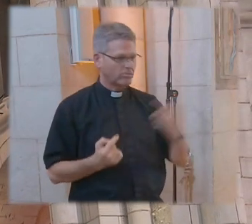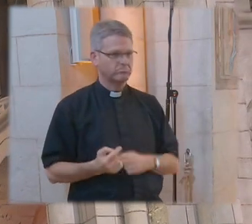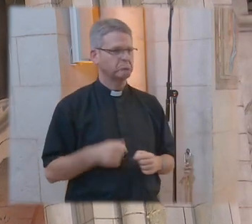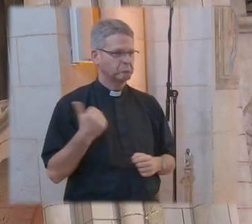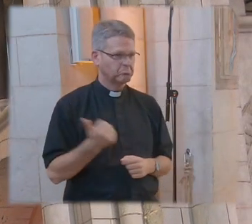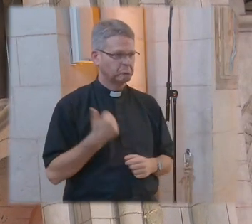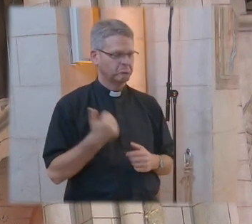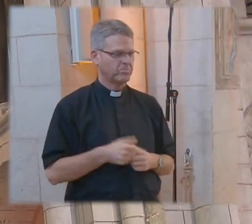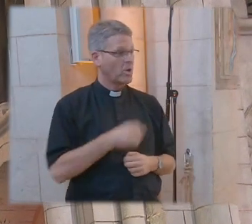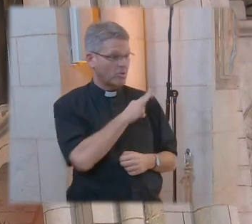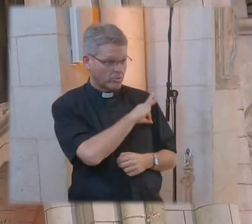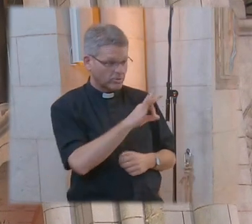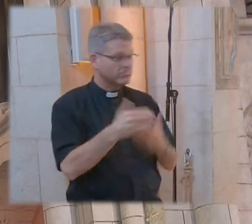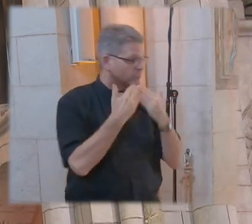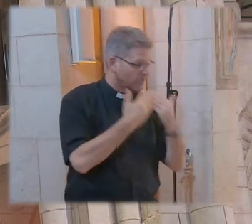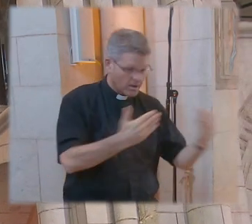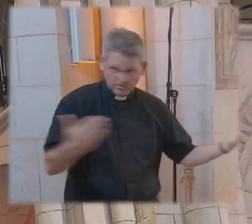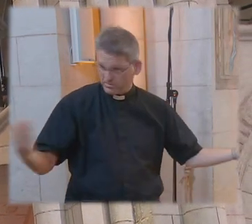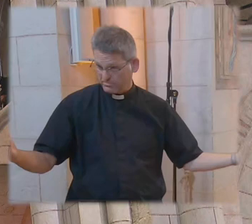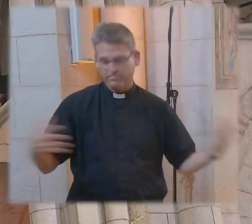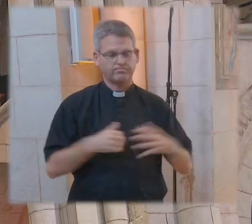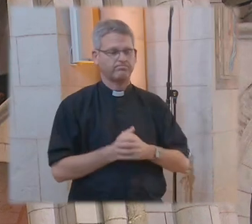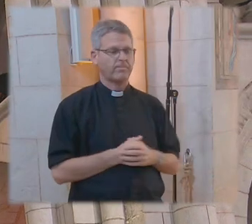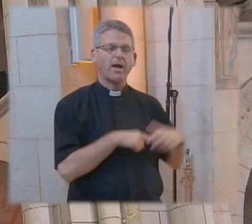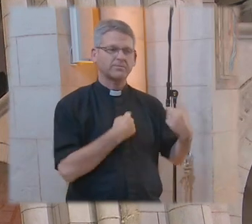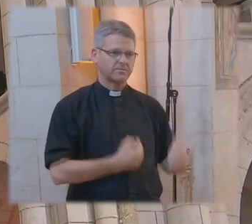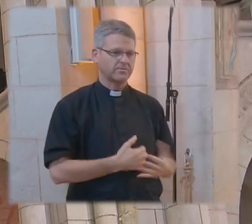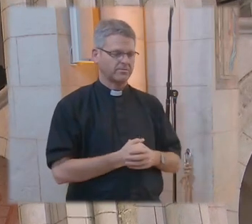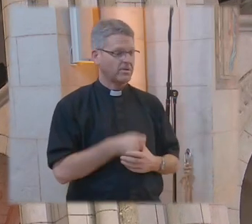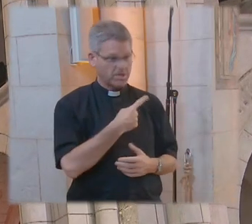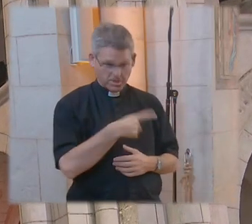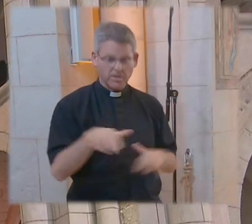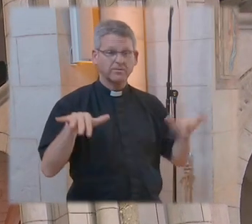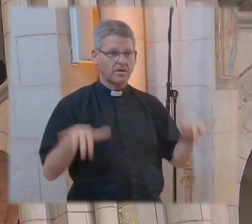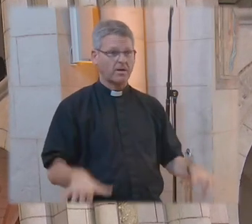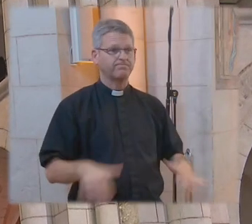Ihnen alle danke ich herzlich, dass Sie hier sind.